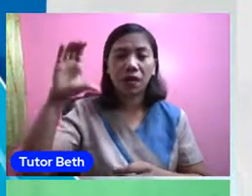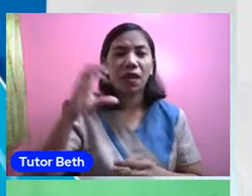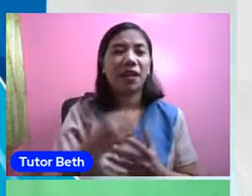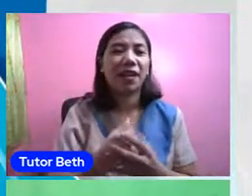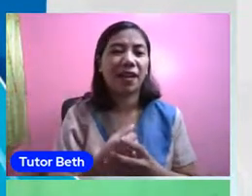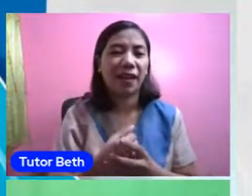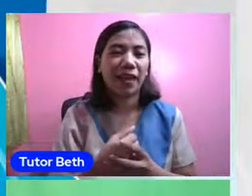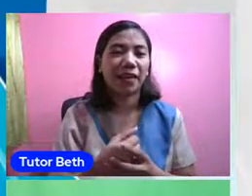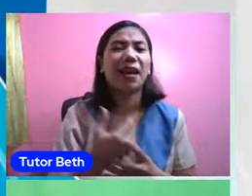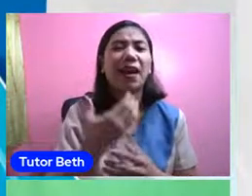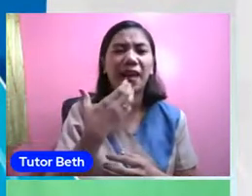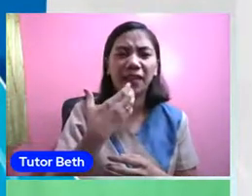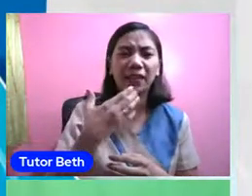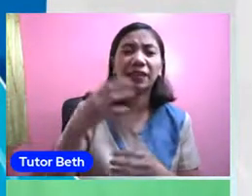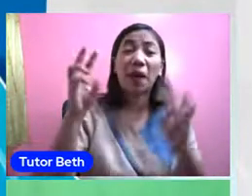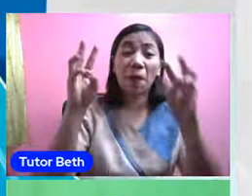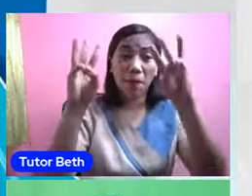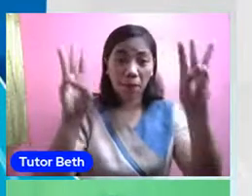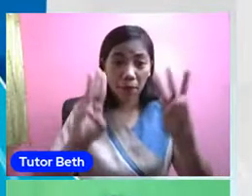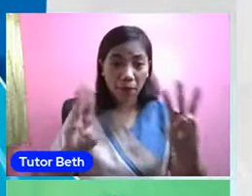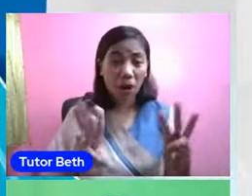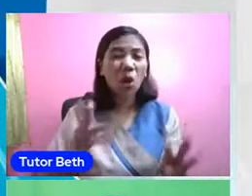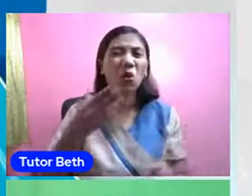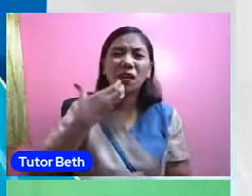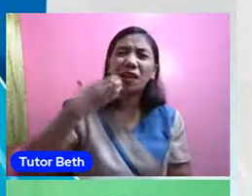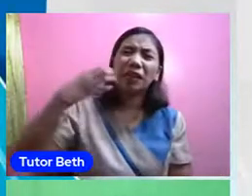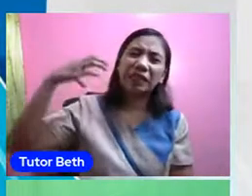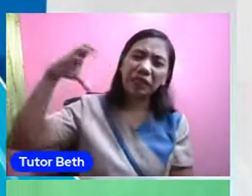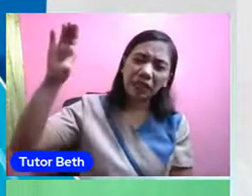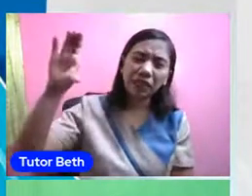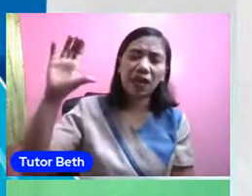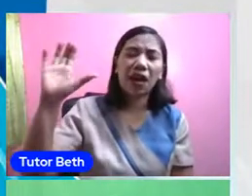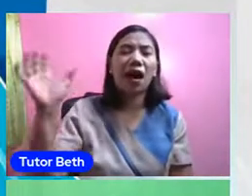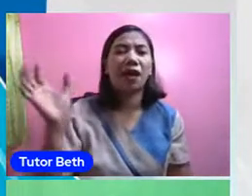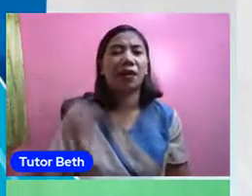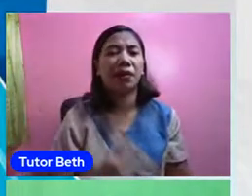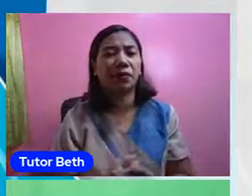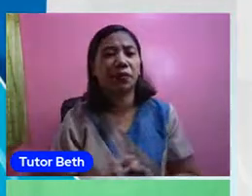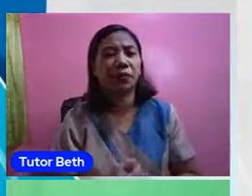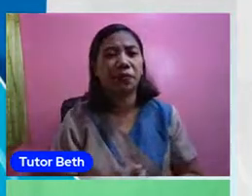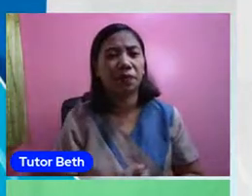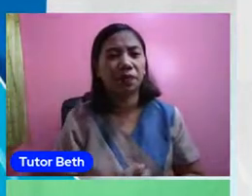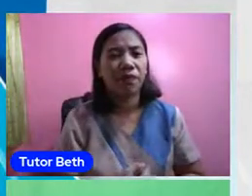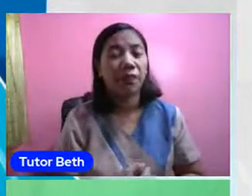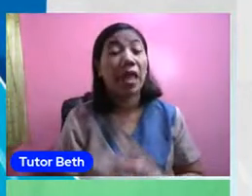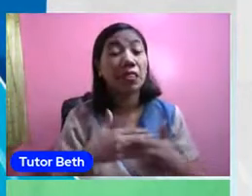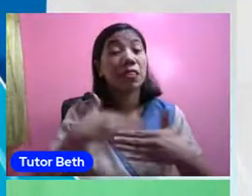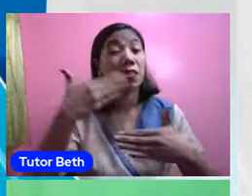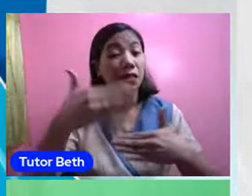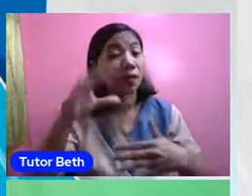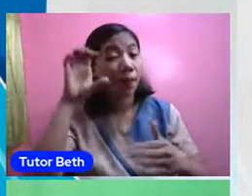Okay, tag-araw. Yan. Next, susunod nating larawan. Ayan. Yan yung